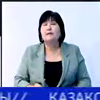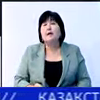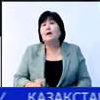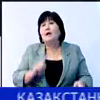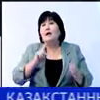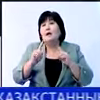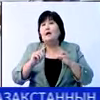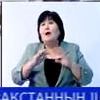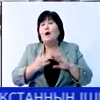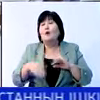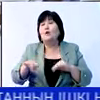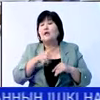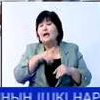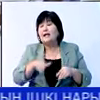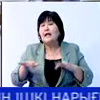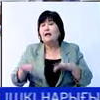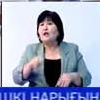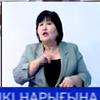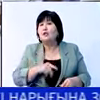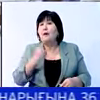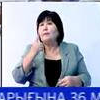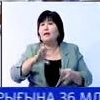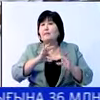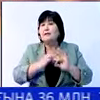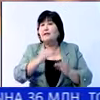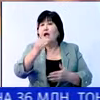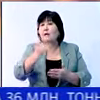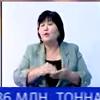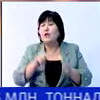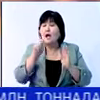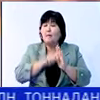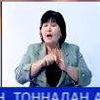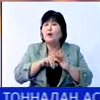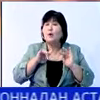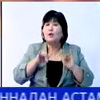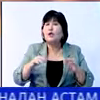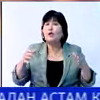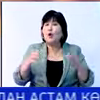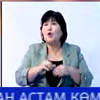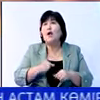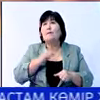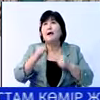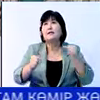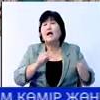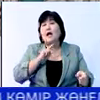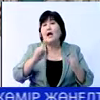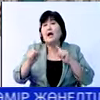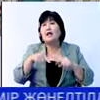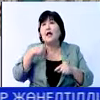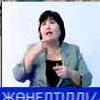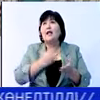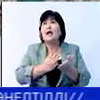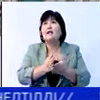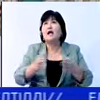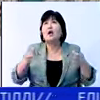Жиында ауылдықтар осы кезең ішінде атқарылған жұмыстарын бір пысықтап өтті. Бақылау тексеру комиссиясының құрамын сайлады. Конференцияға аталмыш саяси